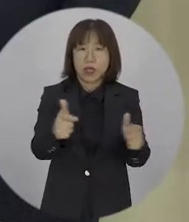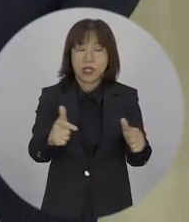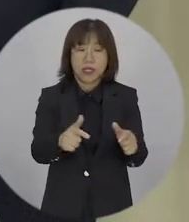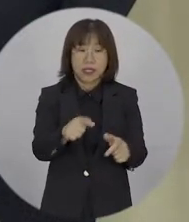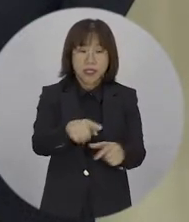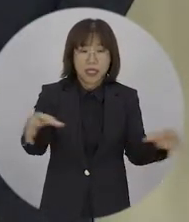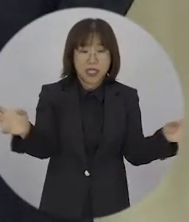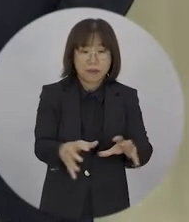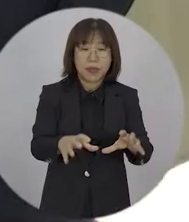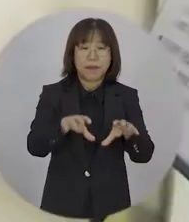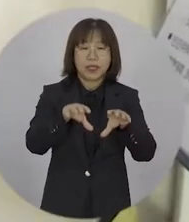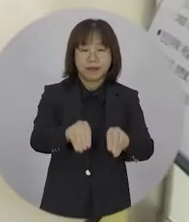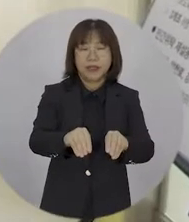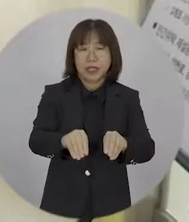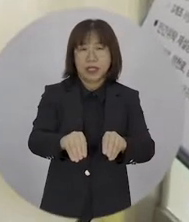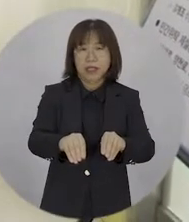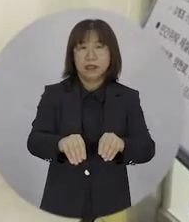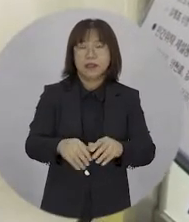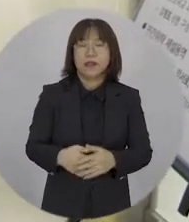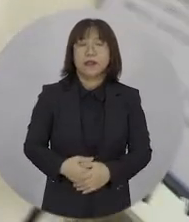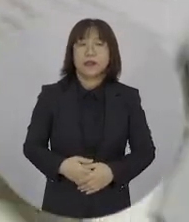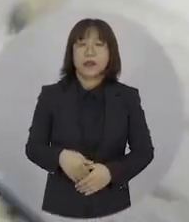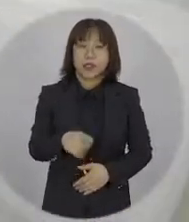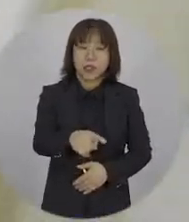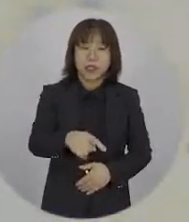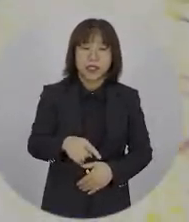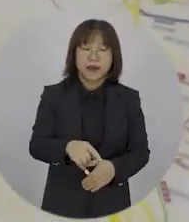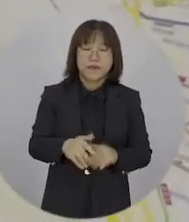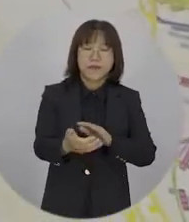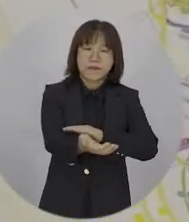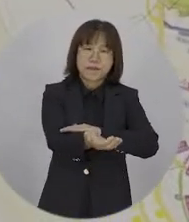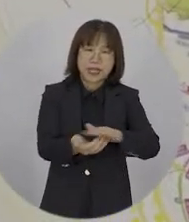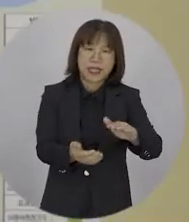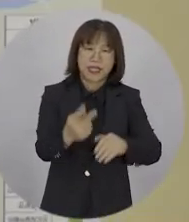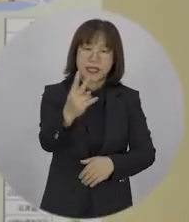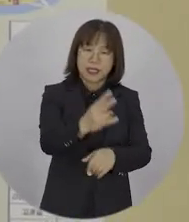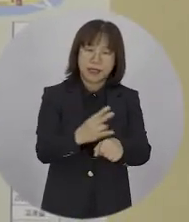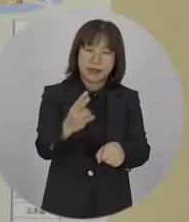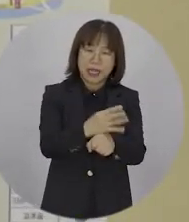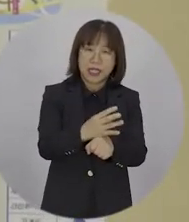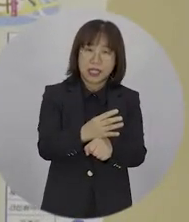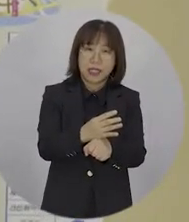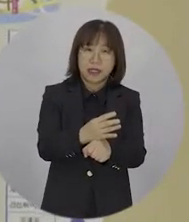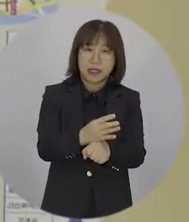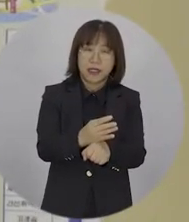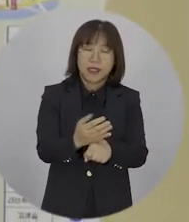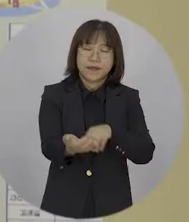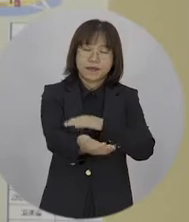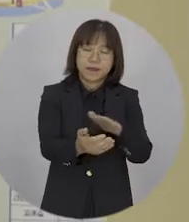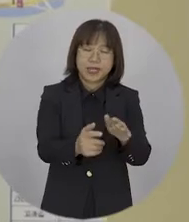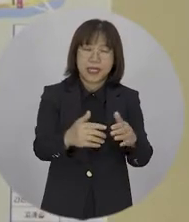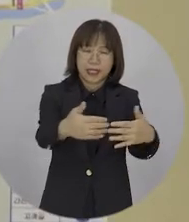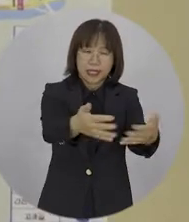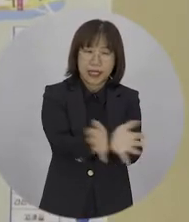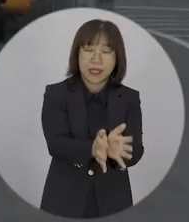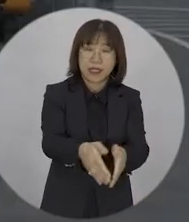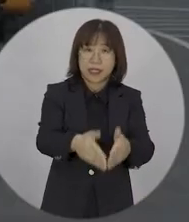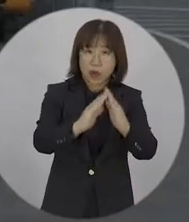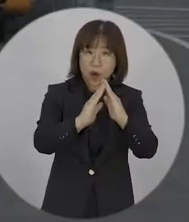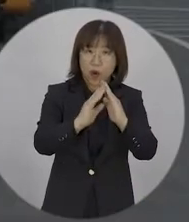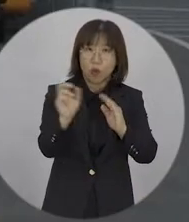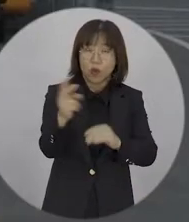기습적인 강서 를 대비해 재난안전 대책본부 를 구성해 24시간 운영하며 재설 발진기 지를